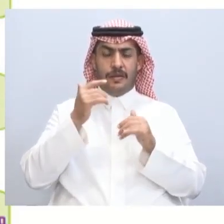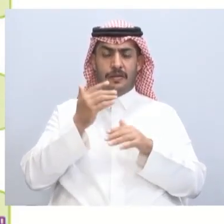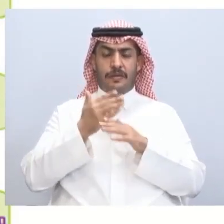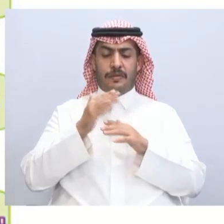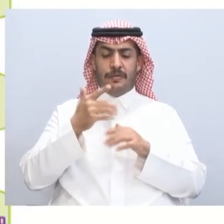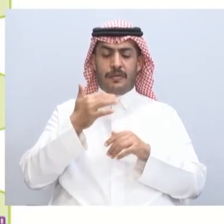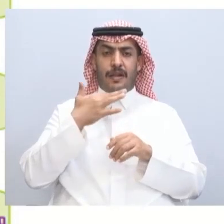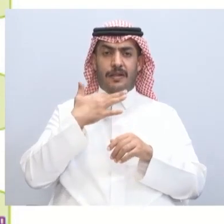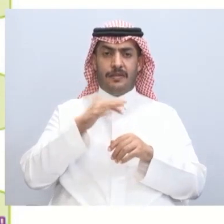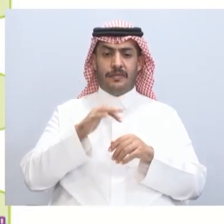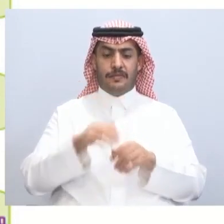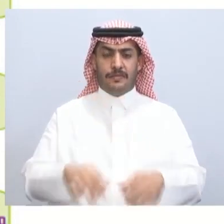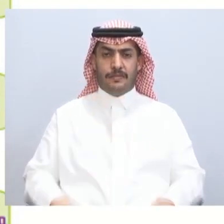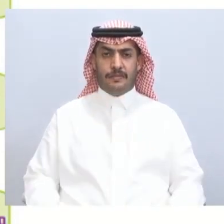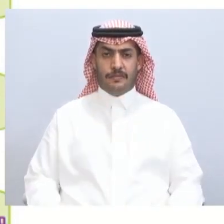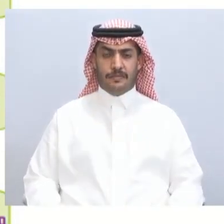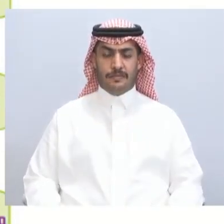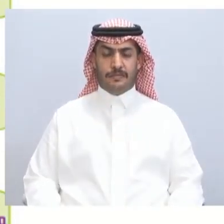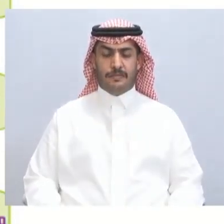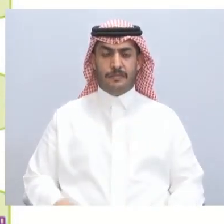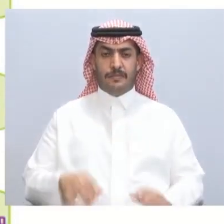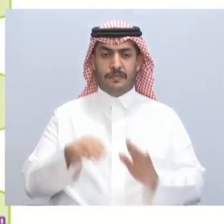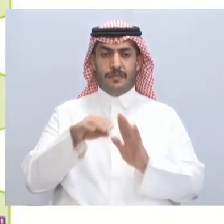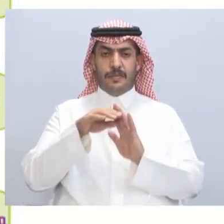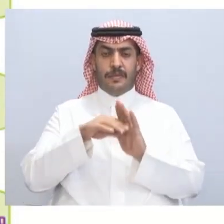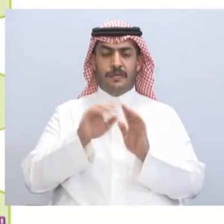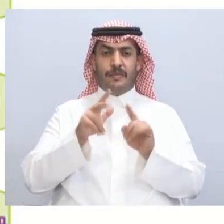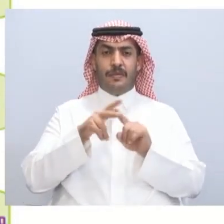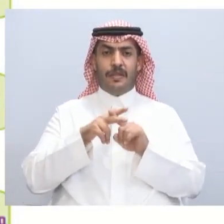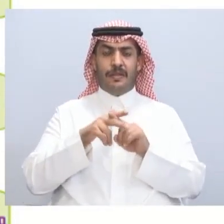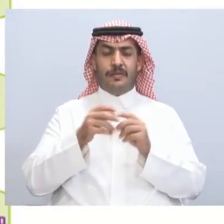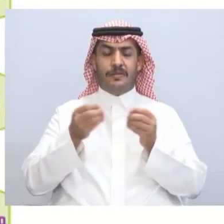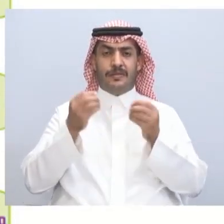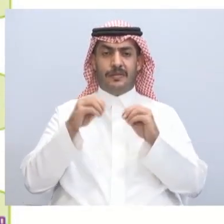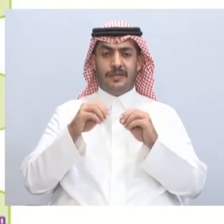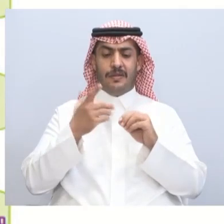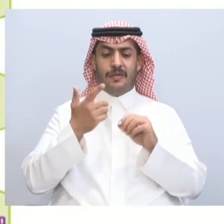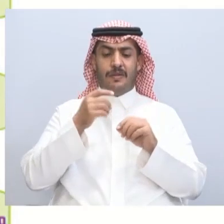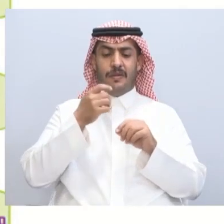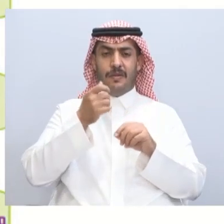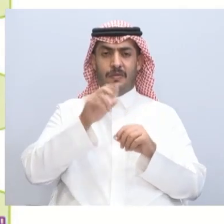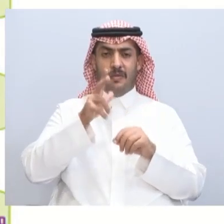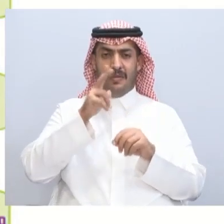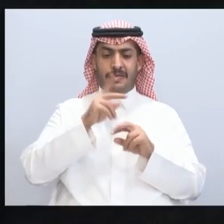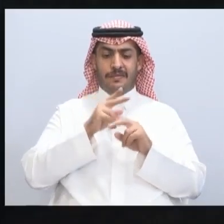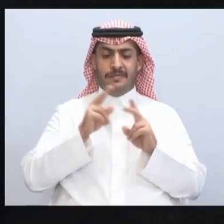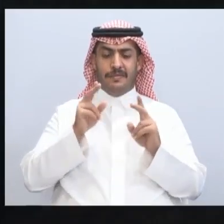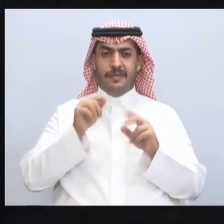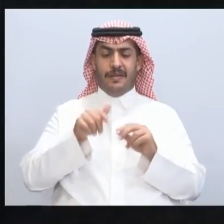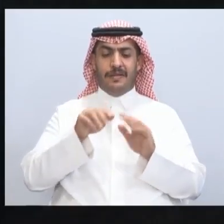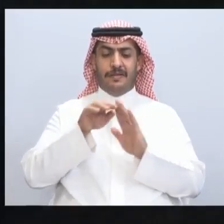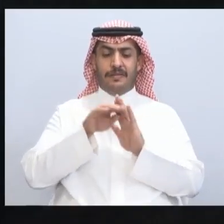يؤدي على الافراط في التدخين او تعاطي الكحول هذه هي